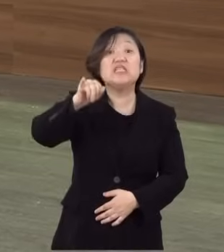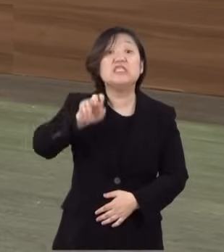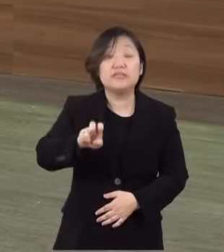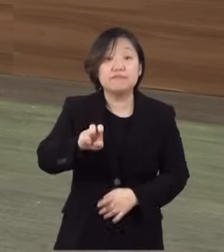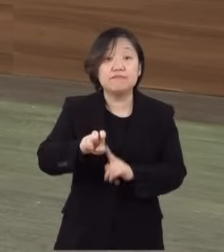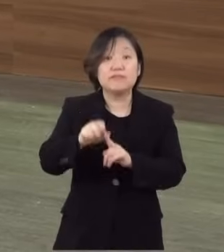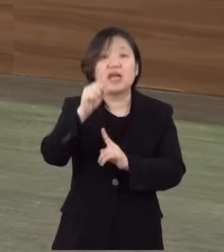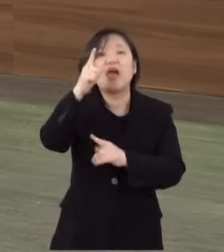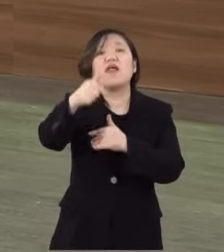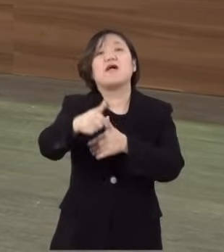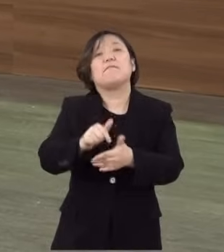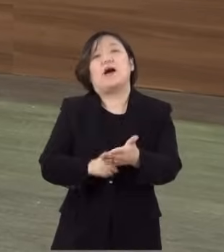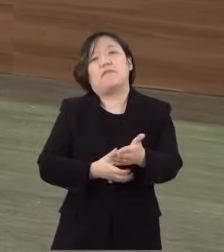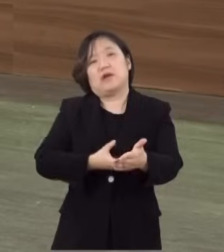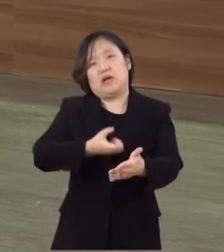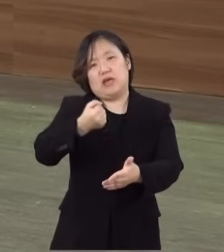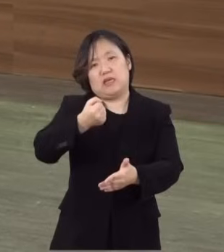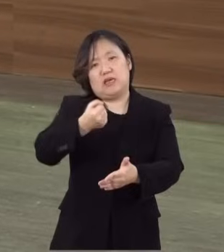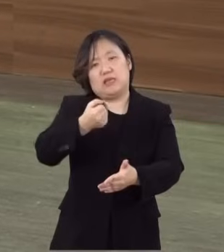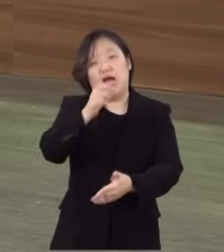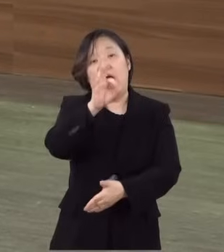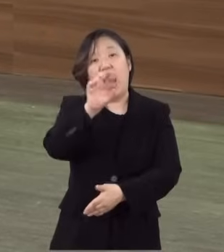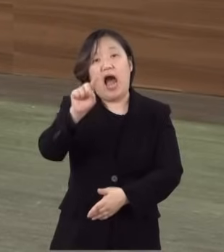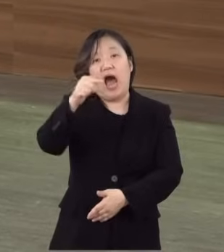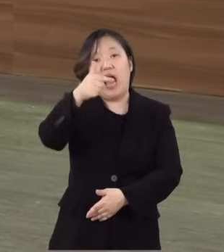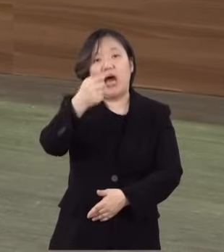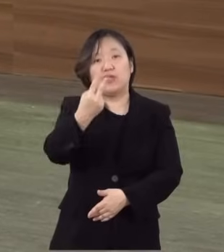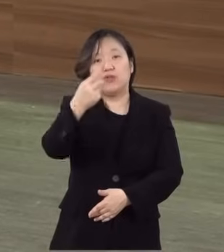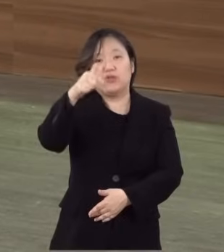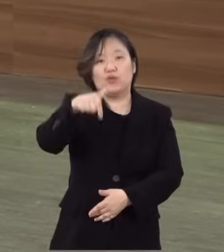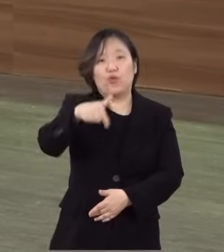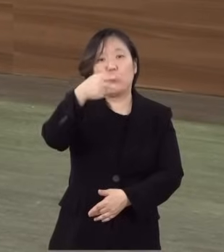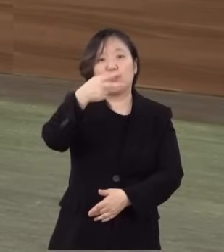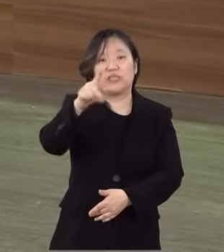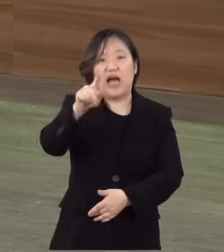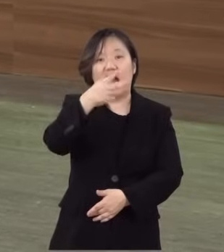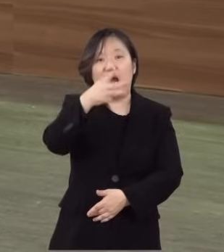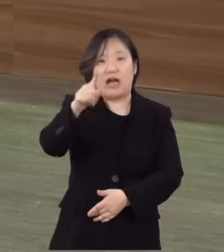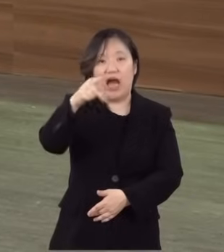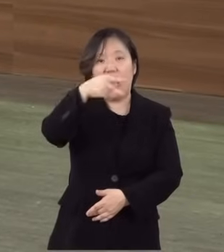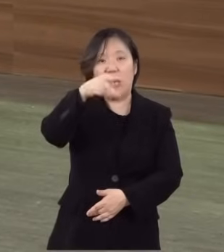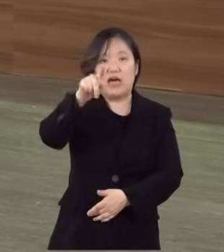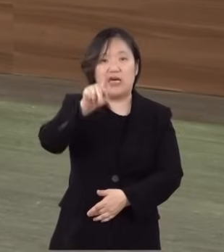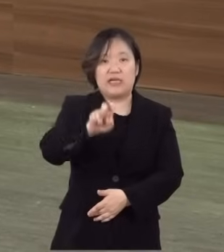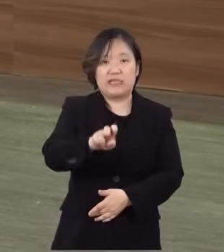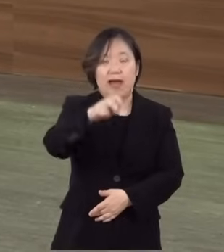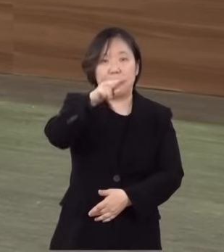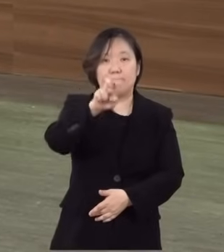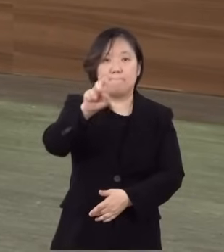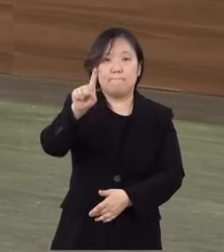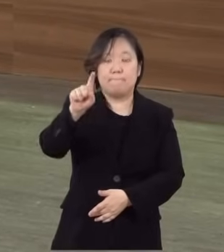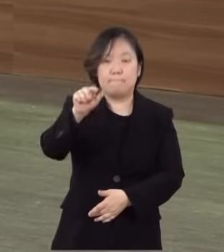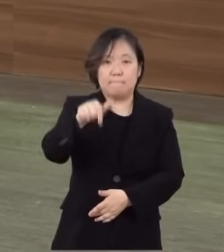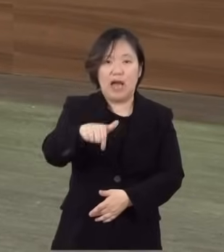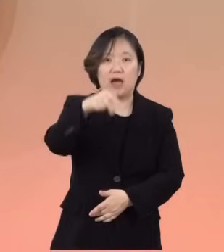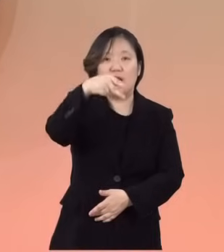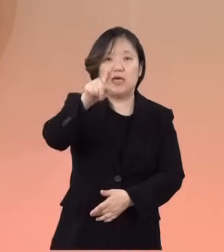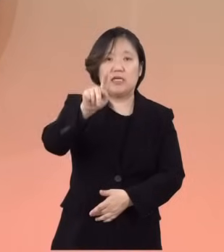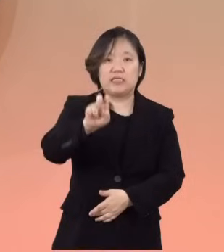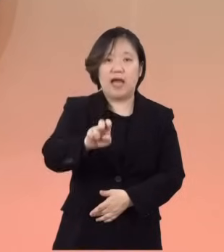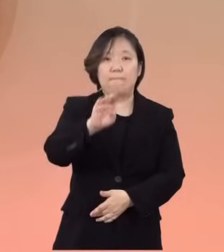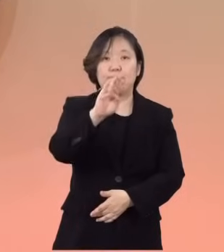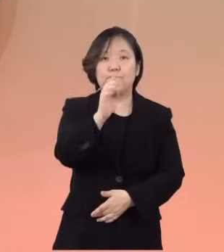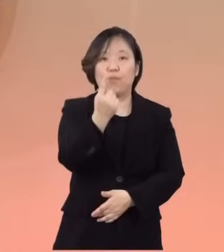보리심 보리심 욕 따라 삼약 삼 보리심 보리심